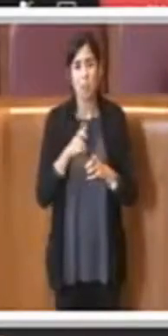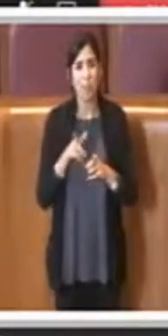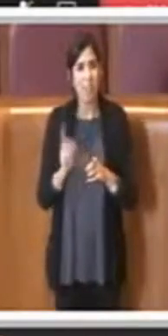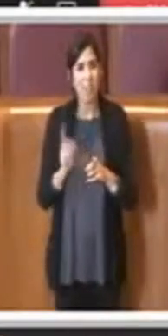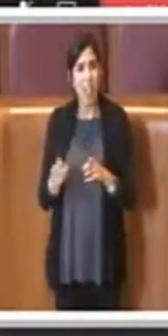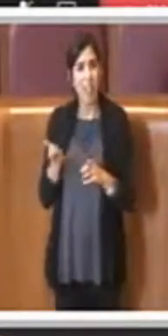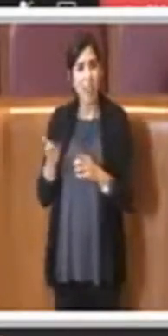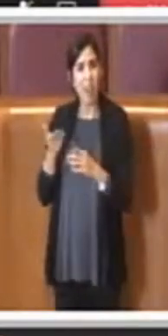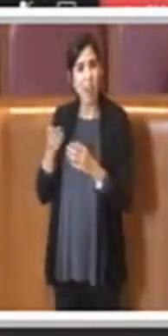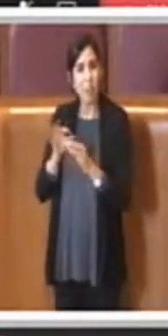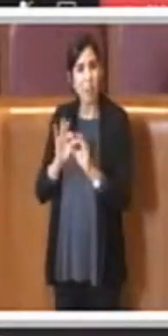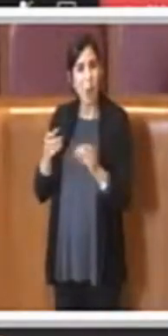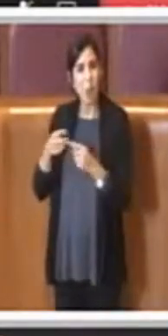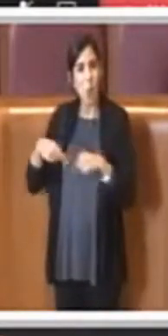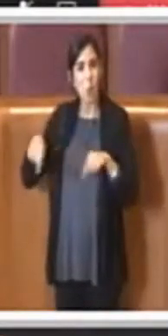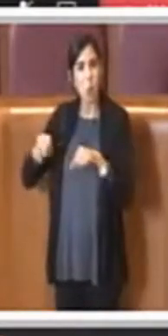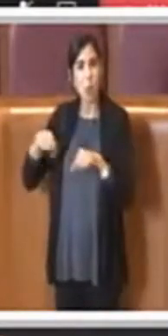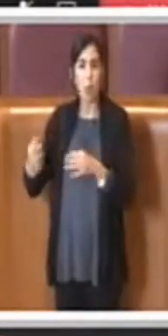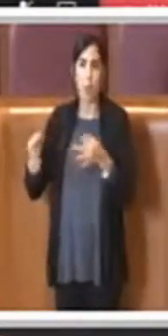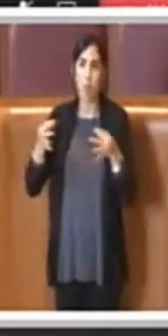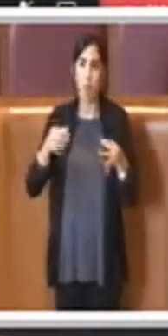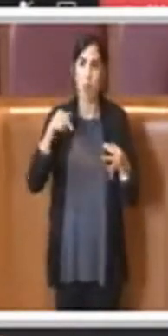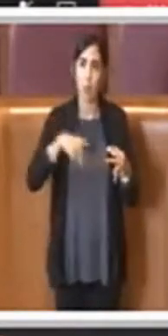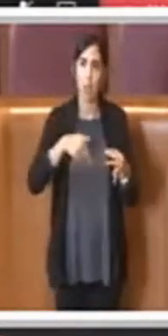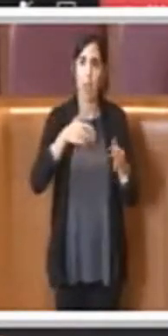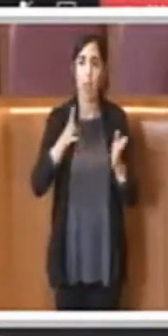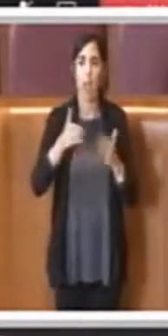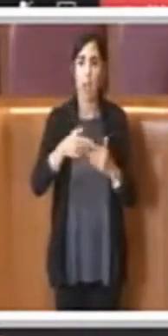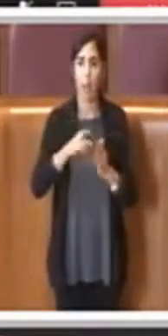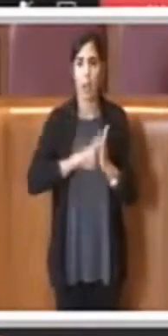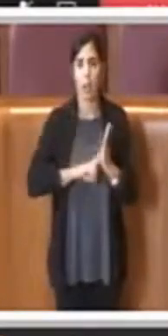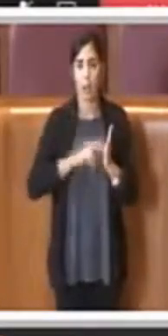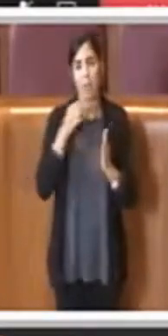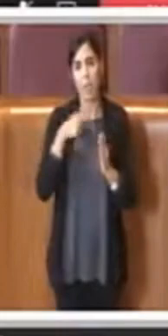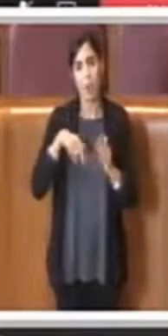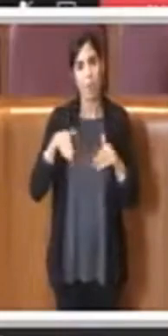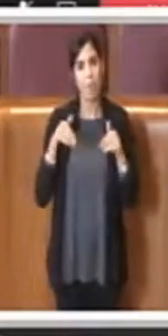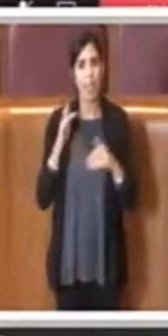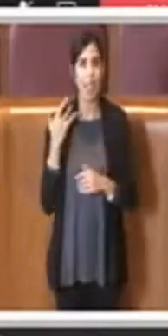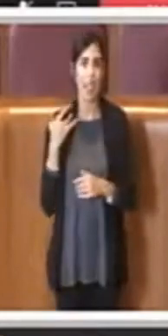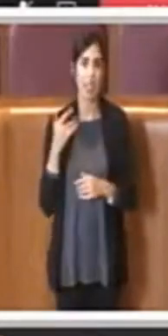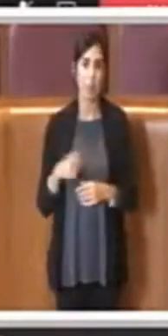approderà in giunta e poi in aula. Quindi noi ci asterremo. Grazie Presidente.